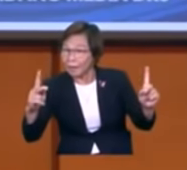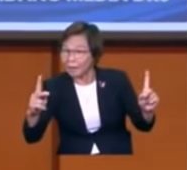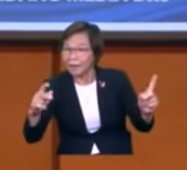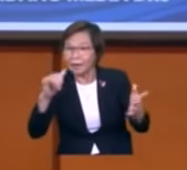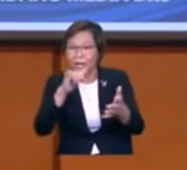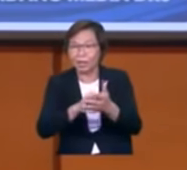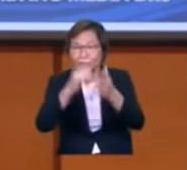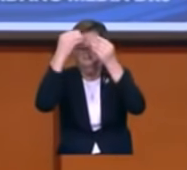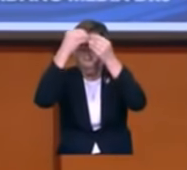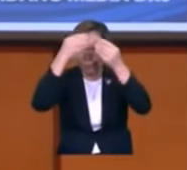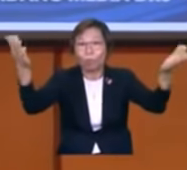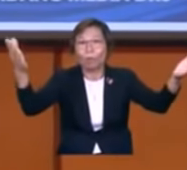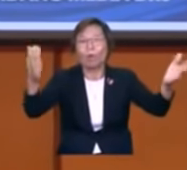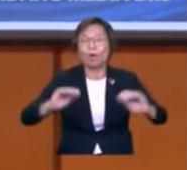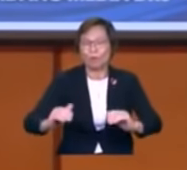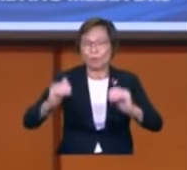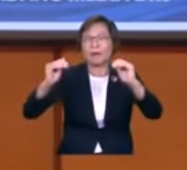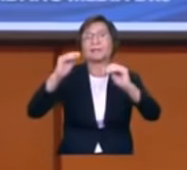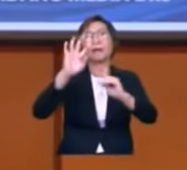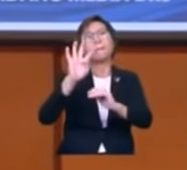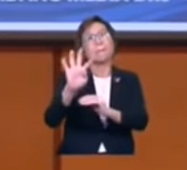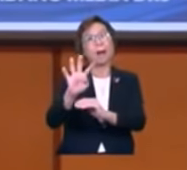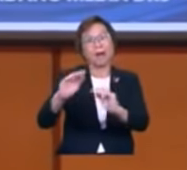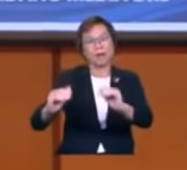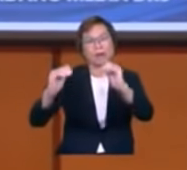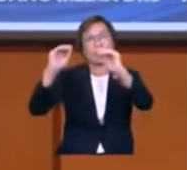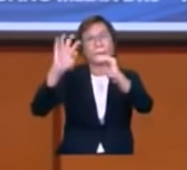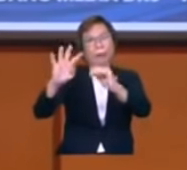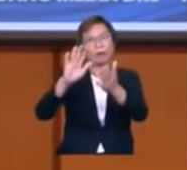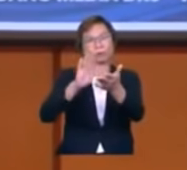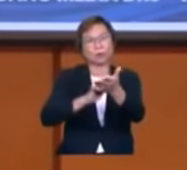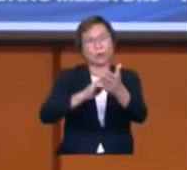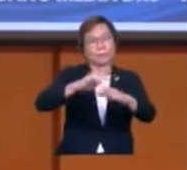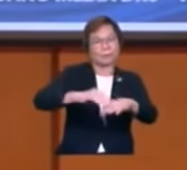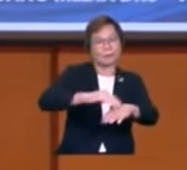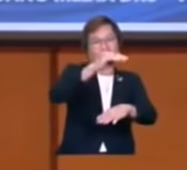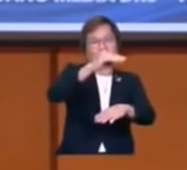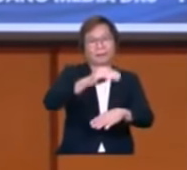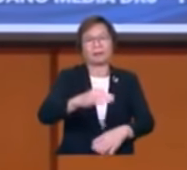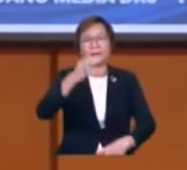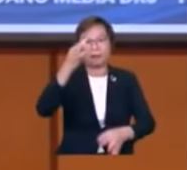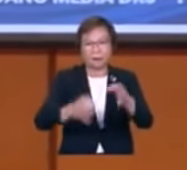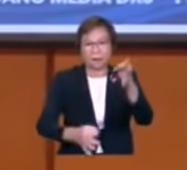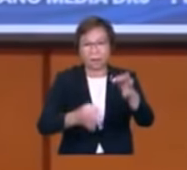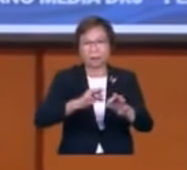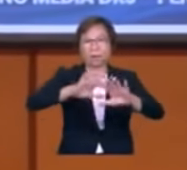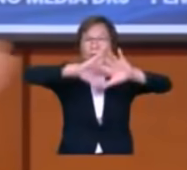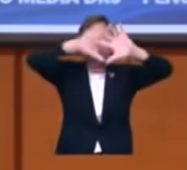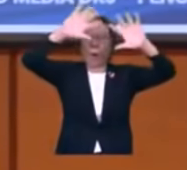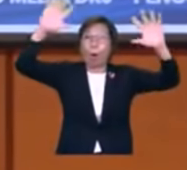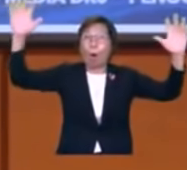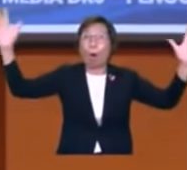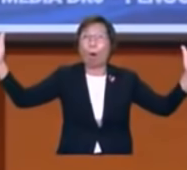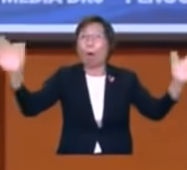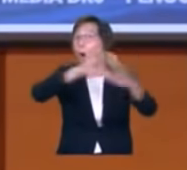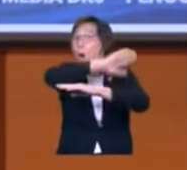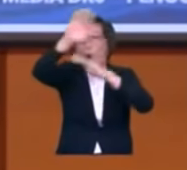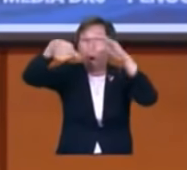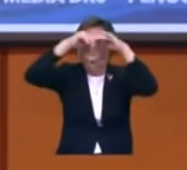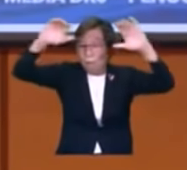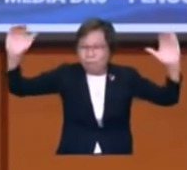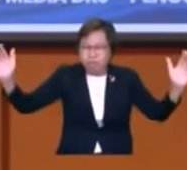itu untuk pasca keempat kola menengah ini kalau kayak saya simpulkan Sumo